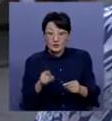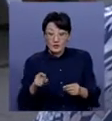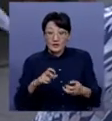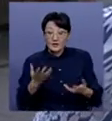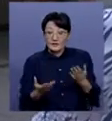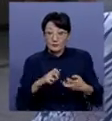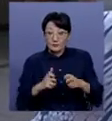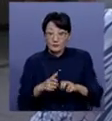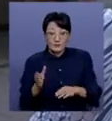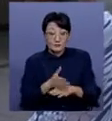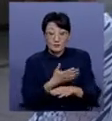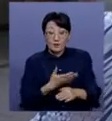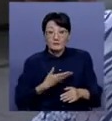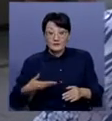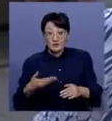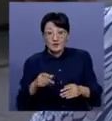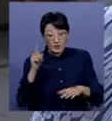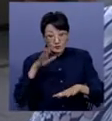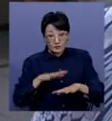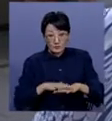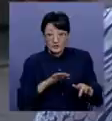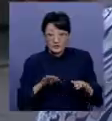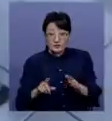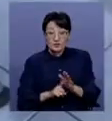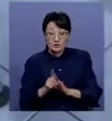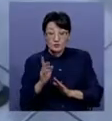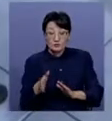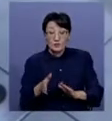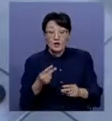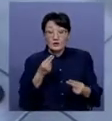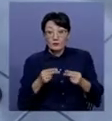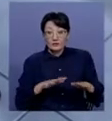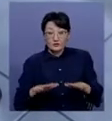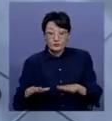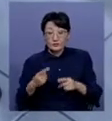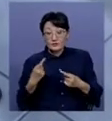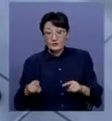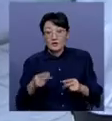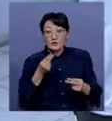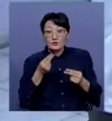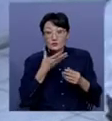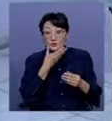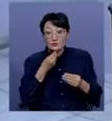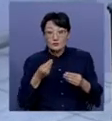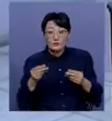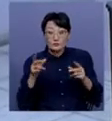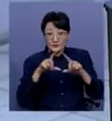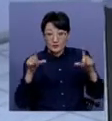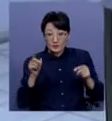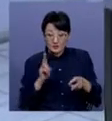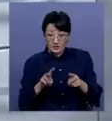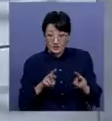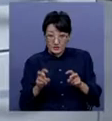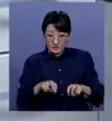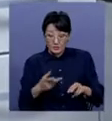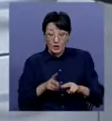жоймайтын болса, онда біздің тарапымыздан әкімшілік іс қозғалады бұл кісілерге. Тамақтану орындарынан бөлек сұлулық салондары да тексерілді. Мұнда